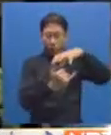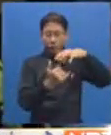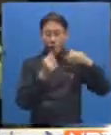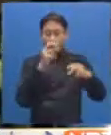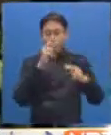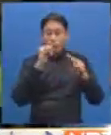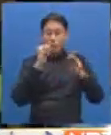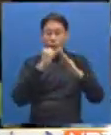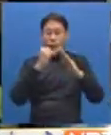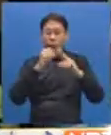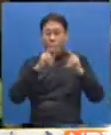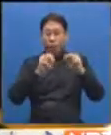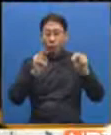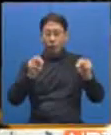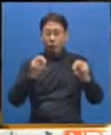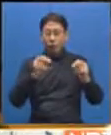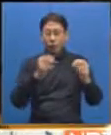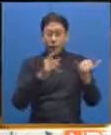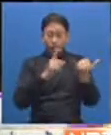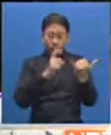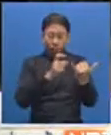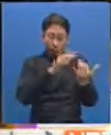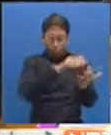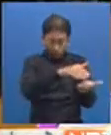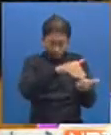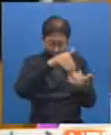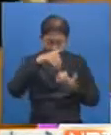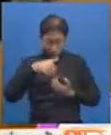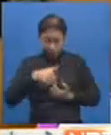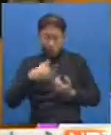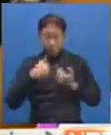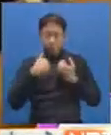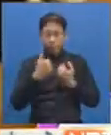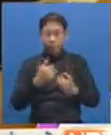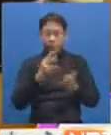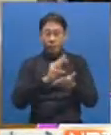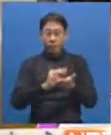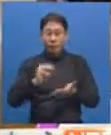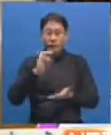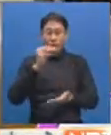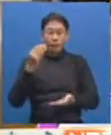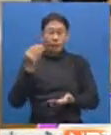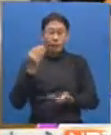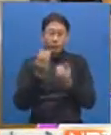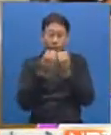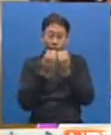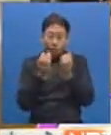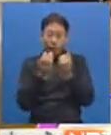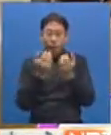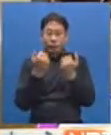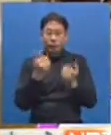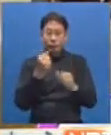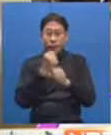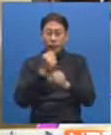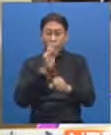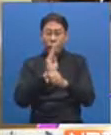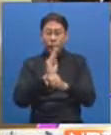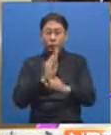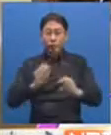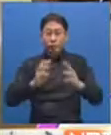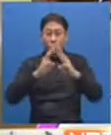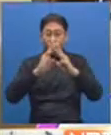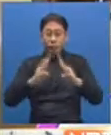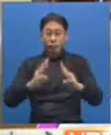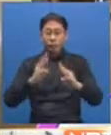เดินทางไปรับศพที่นิติเวชศาสตร์มหาวิทยาลัยธรรมศาสตร์ศูนย์รังสิตเพื่อนำไปบำเพ็ญกุศลที่วัด